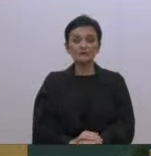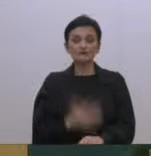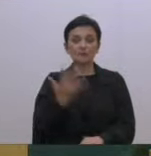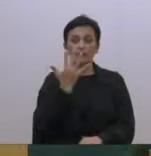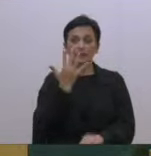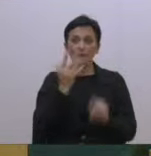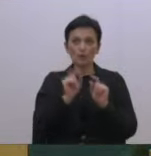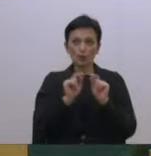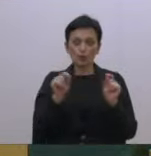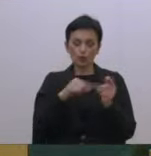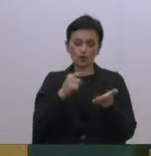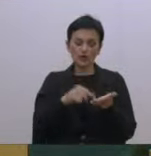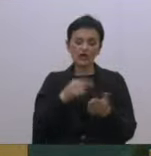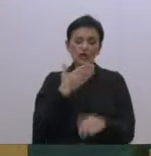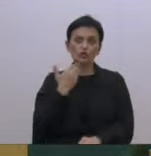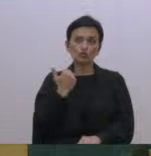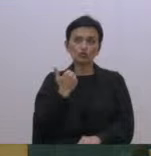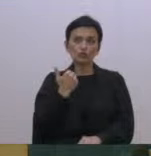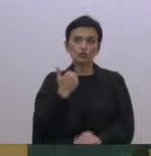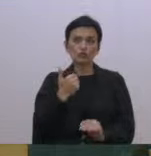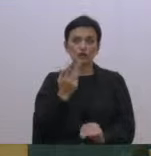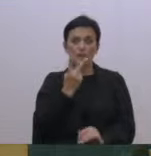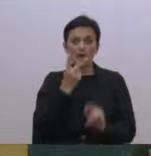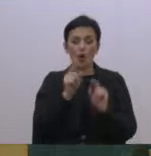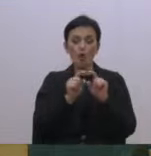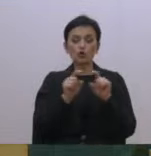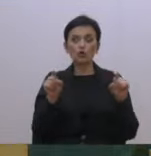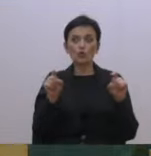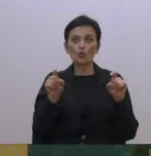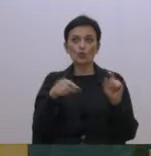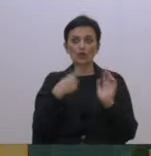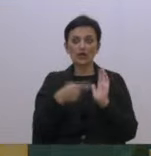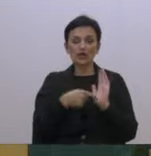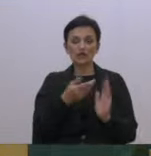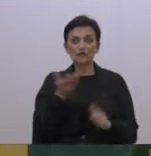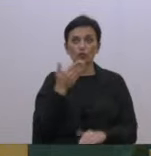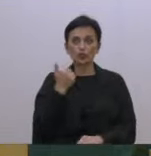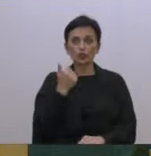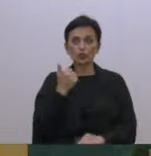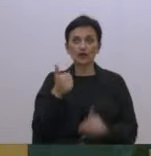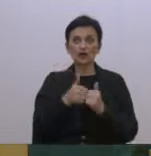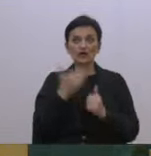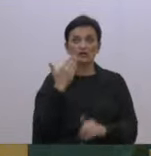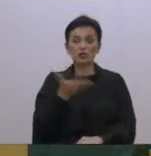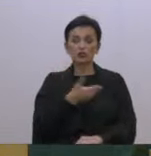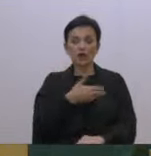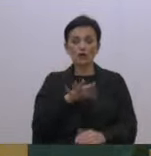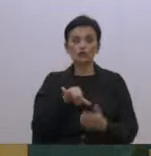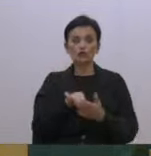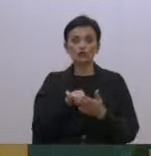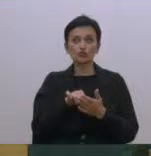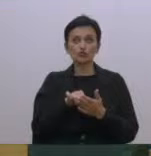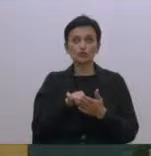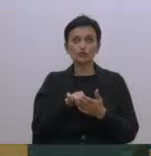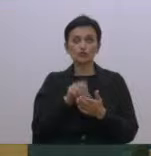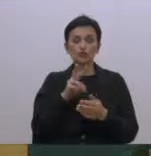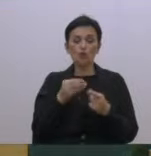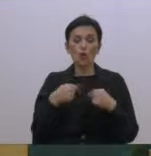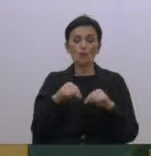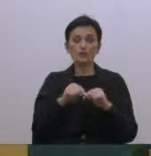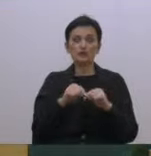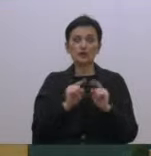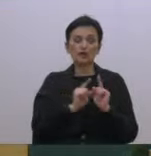მეხუთე პუნქტთან კითხვები არ არის, მეორე მოხთან კითხვები არ არის. თანამოხსენებას არსულს გამოსვლა